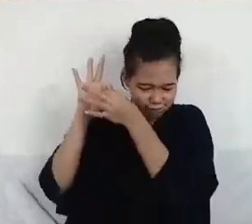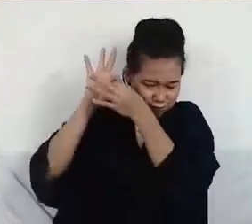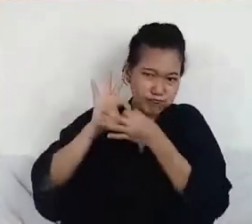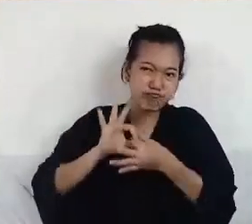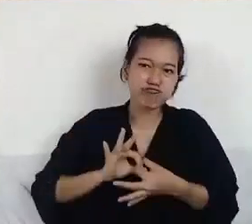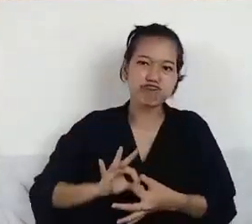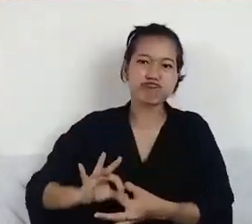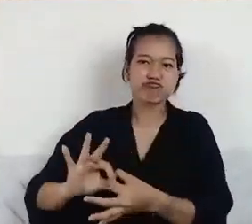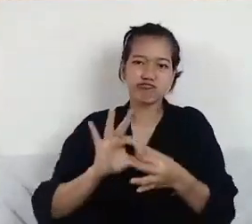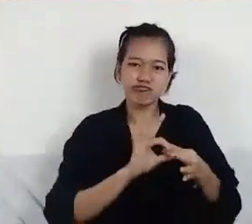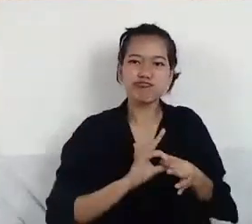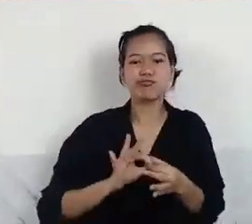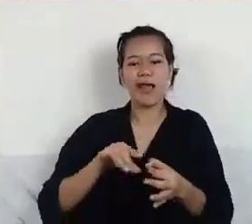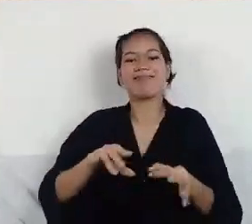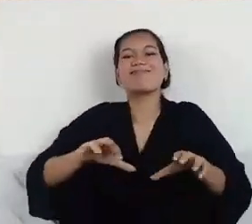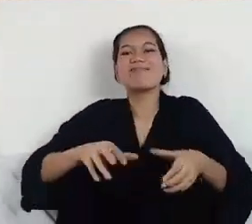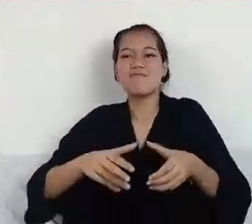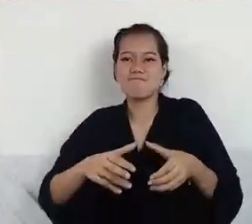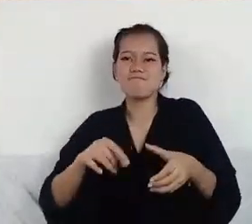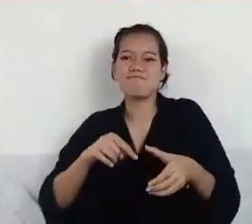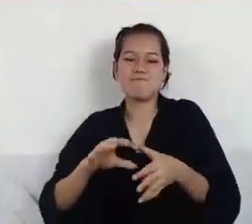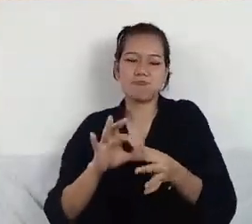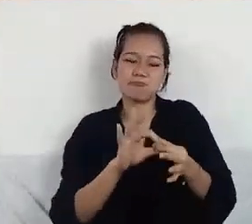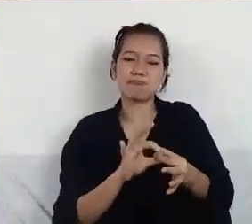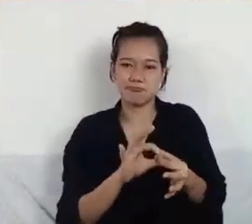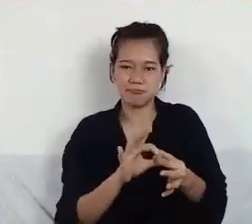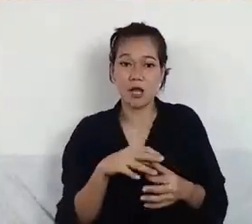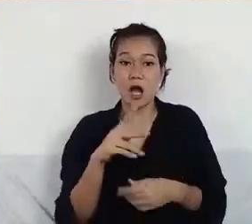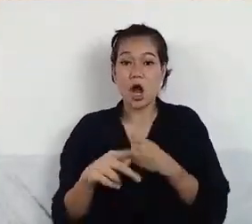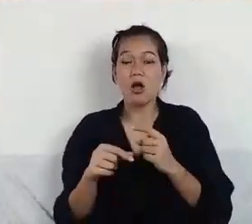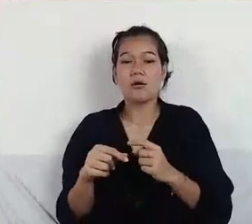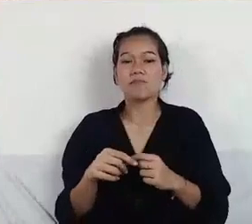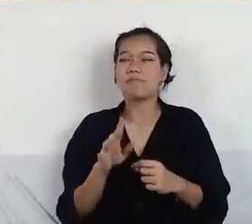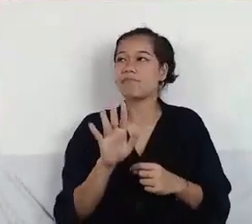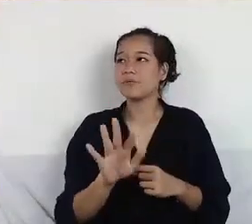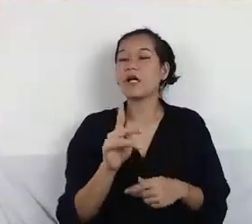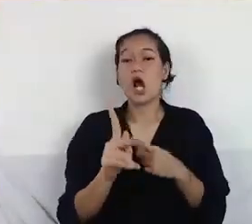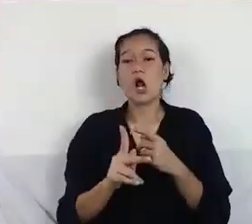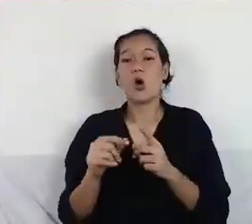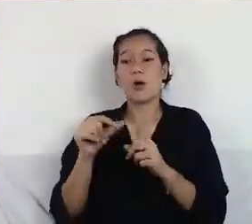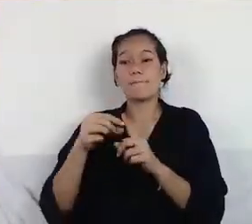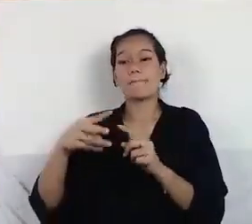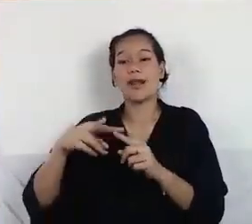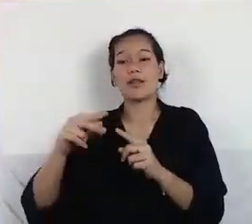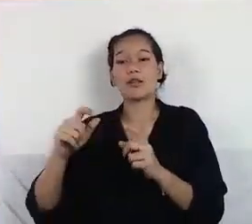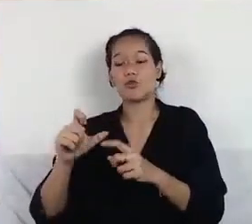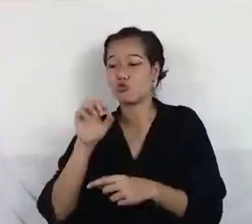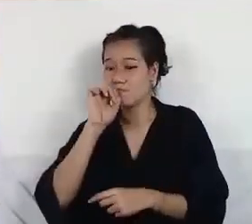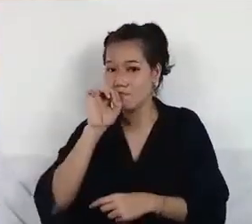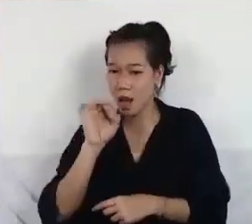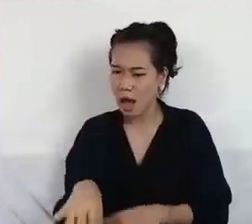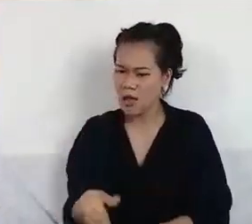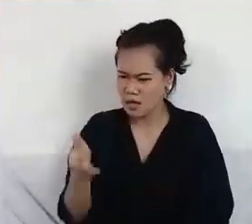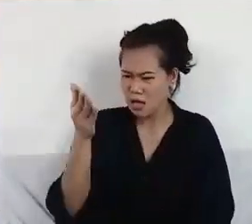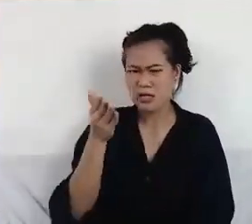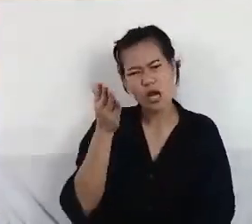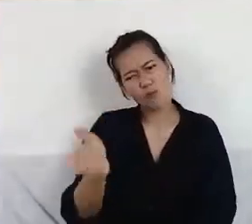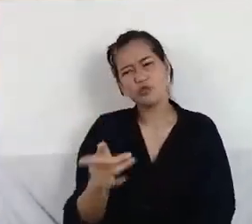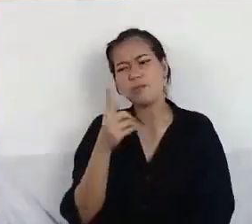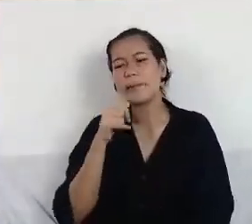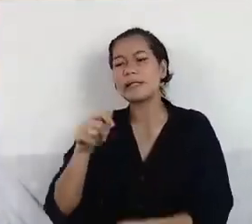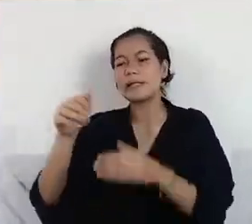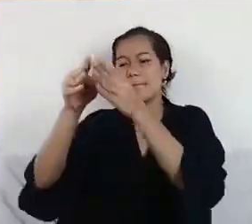saling memperlengkapi. Kalau Paulus Petrus mengatakan bahwa kamu itu seperti